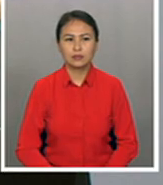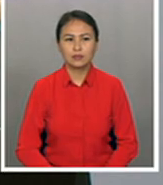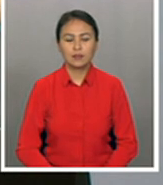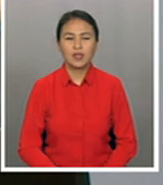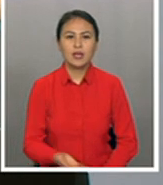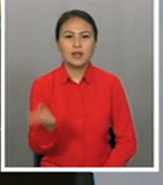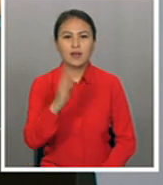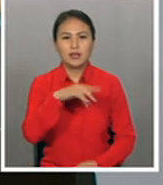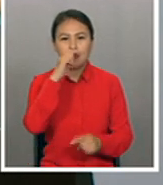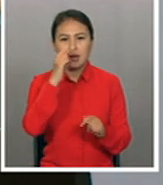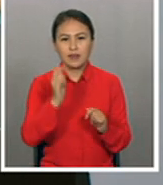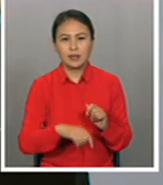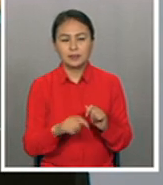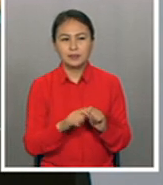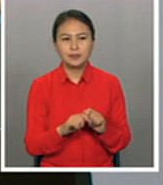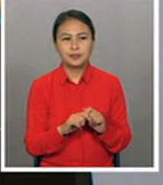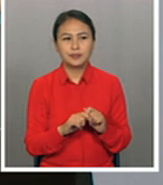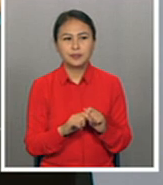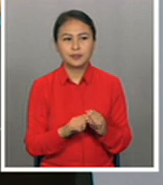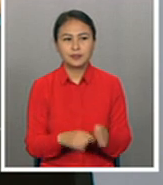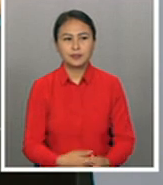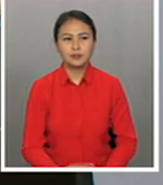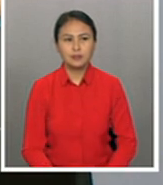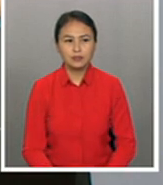Давайте проверим.